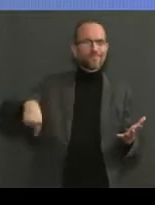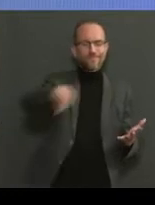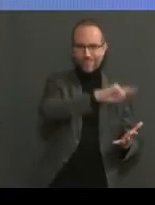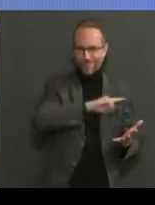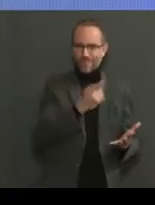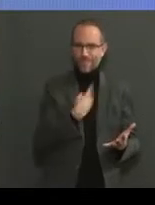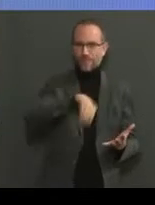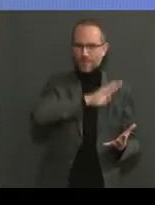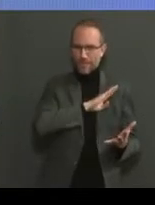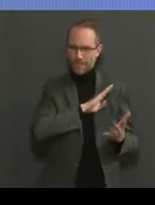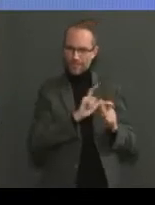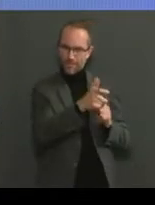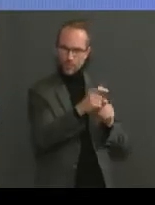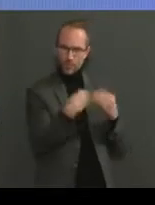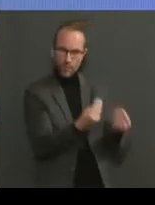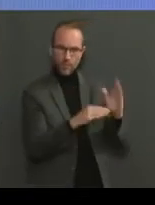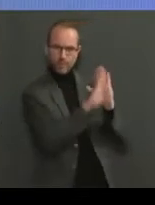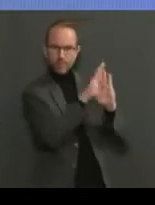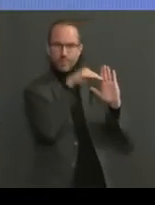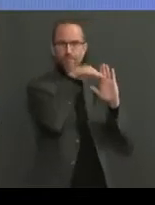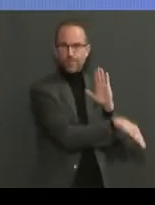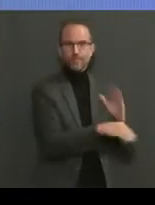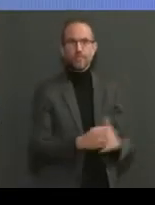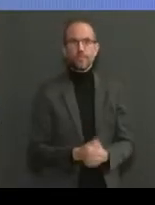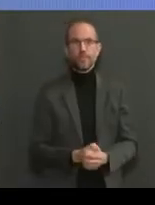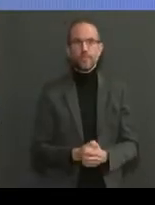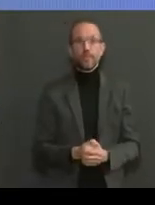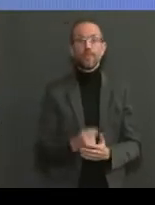Tout sera maintenant une question de persévérance.